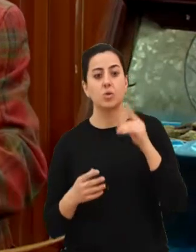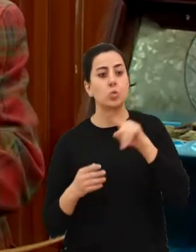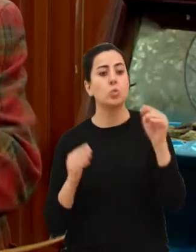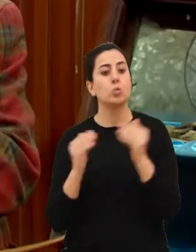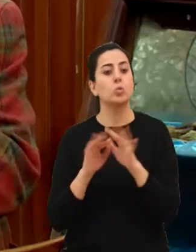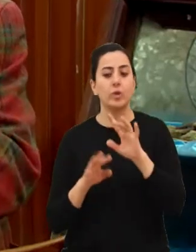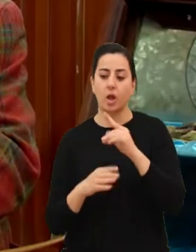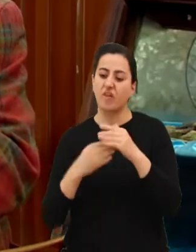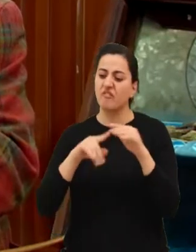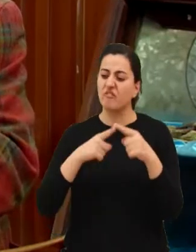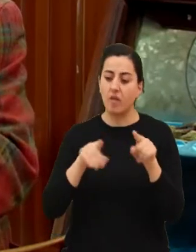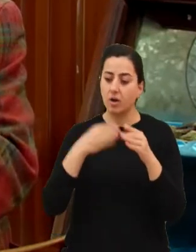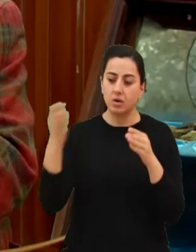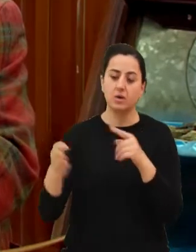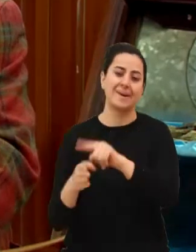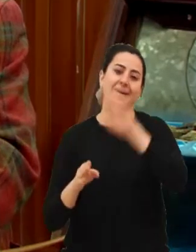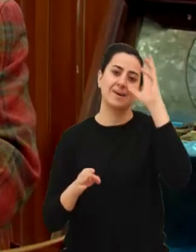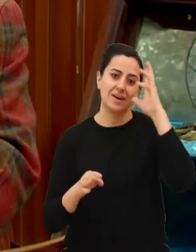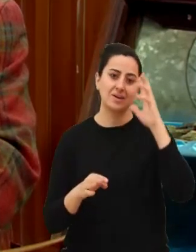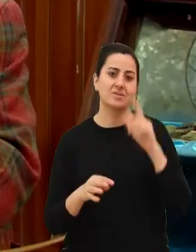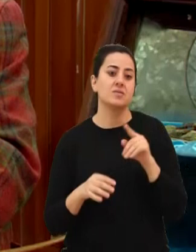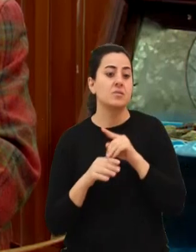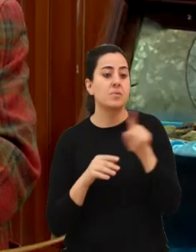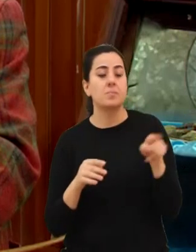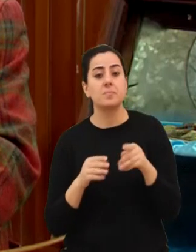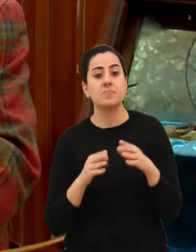çoğunluğa göre davranana akıllı diyorsak eğer...